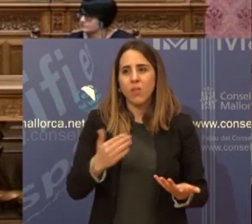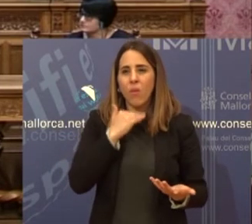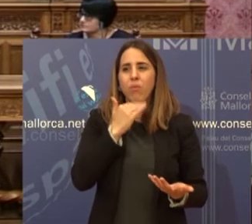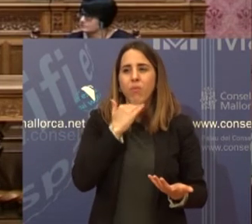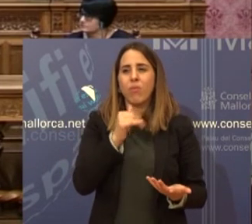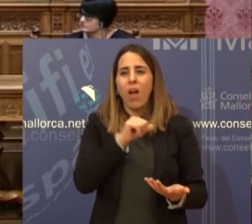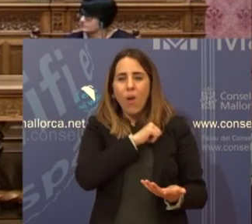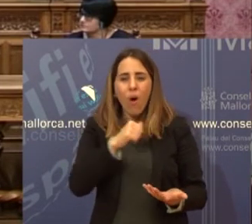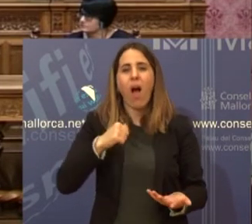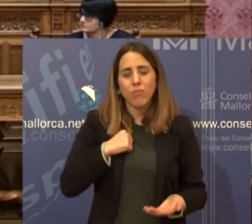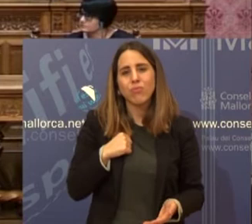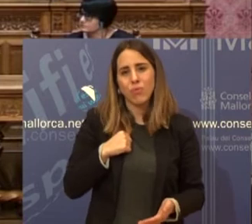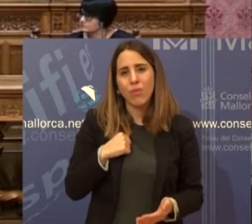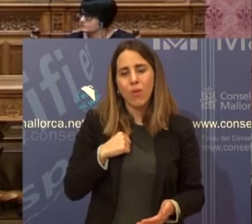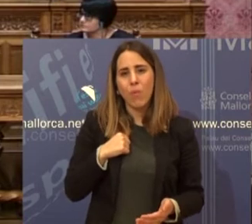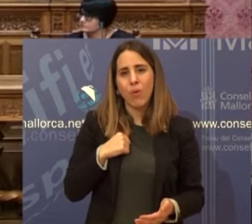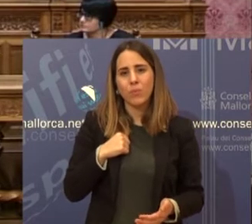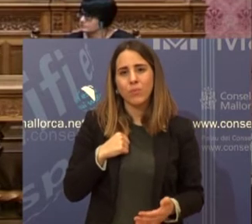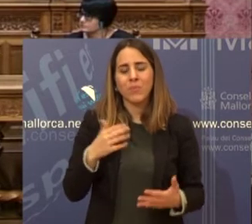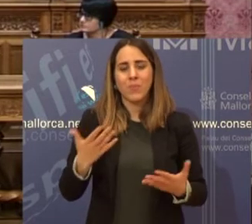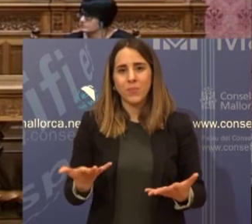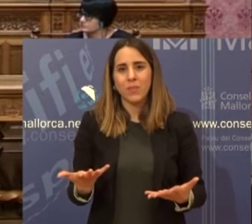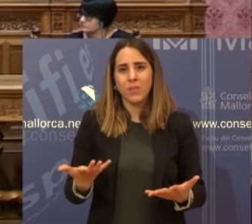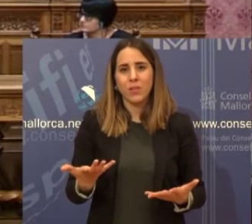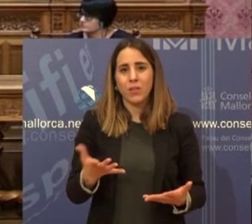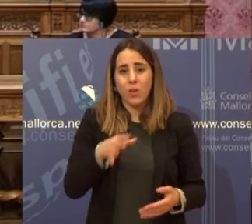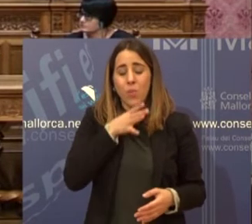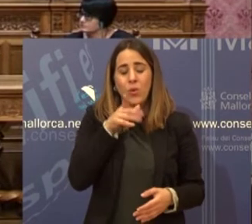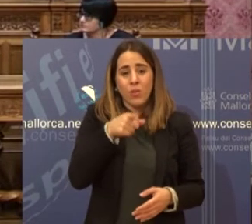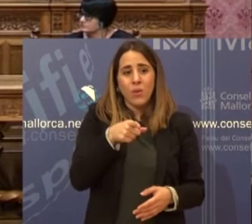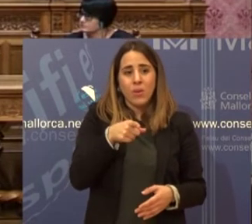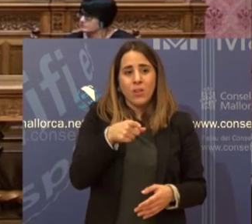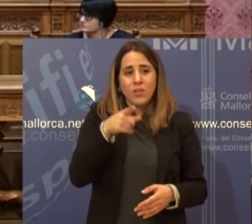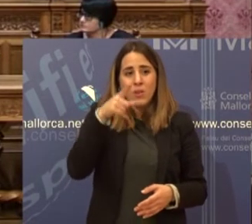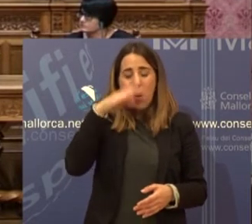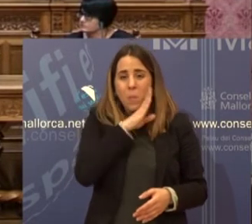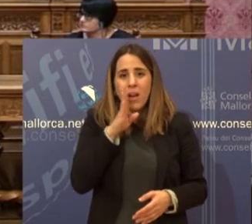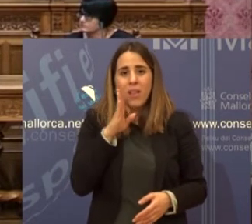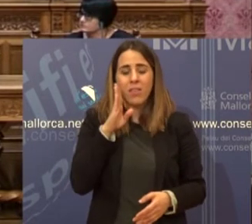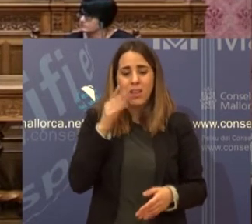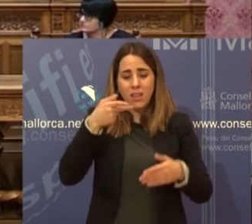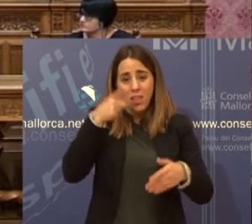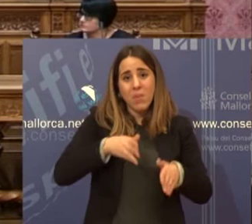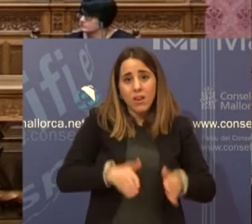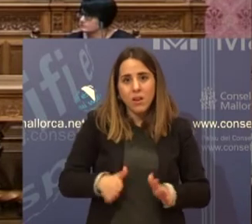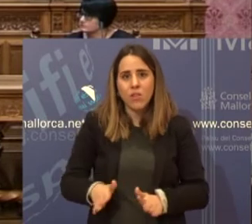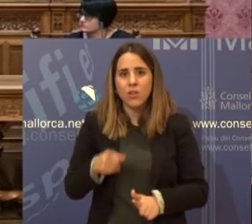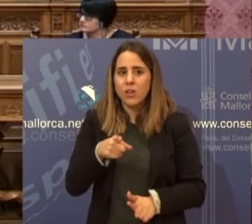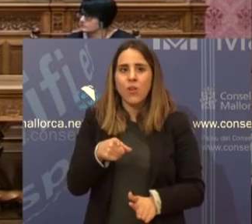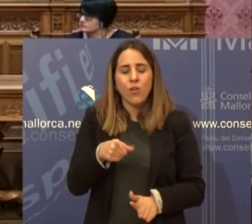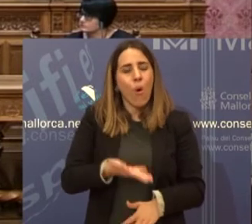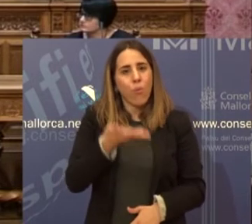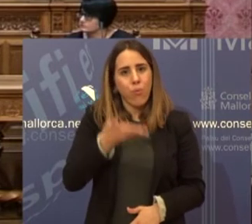puguin ser un poc més independents. I això per als pares i per a ells és molt